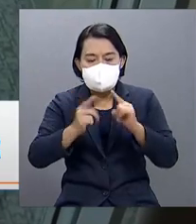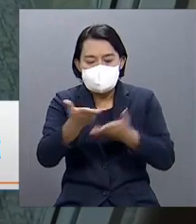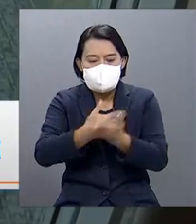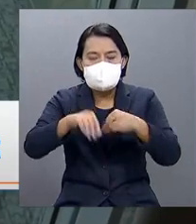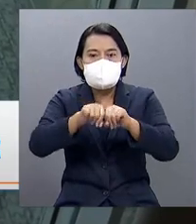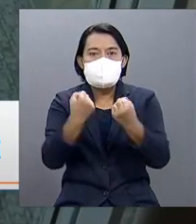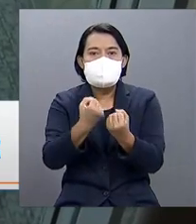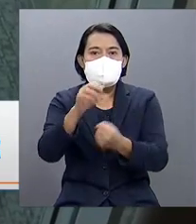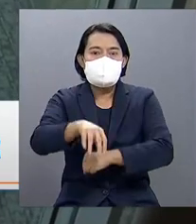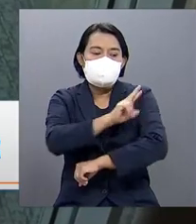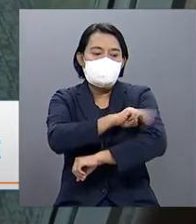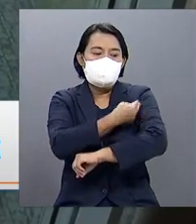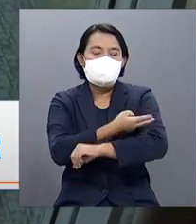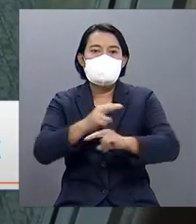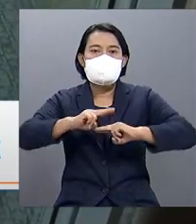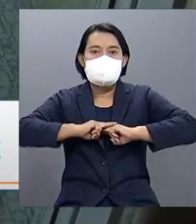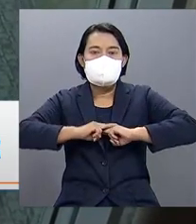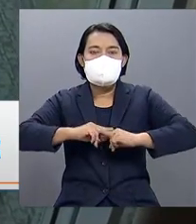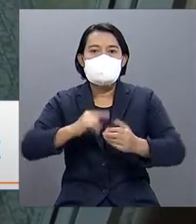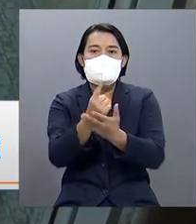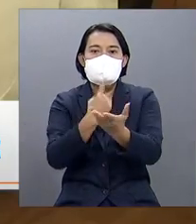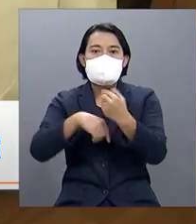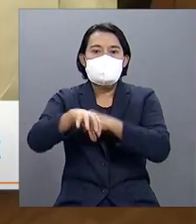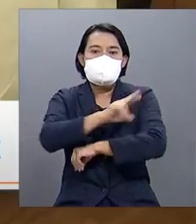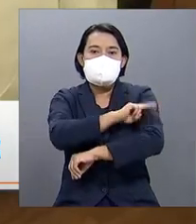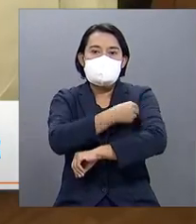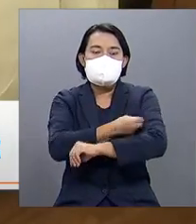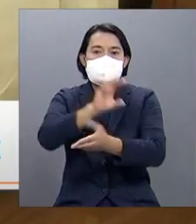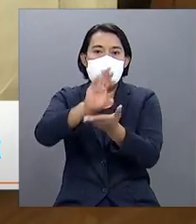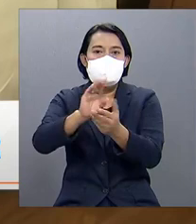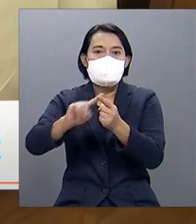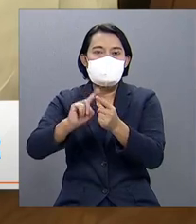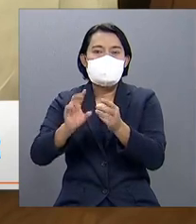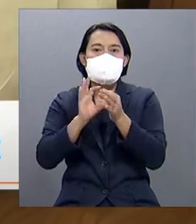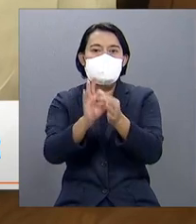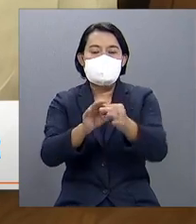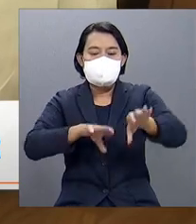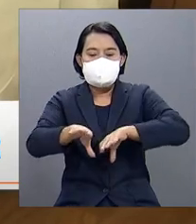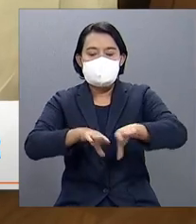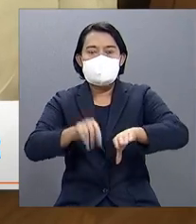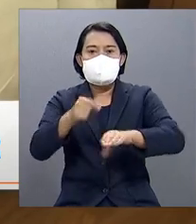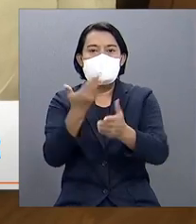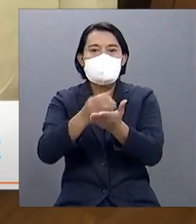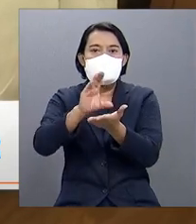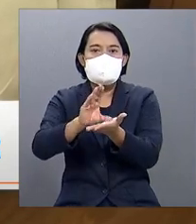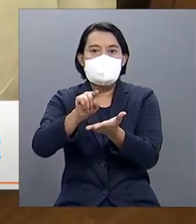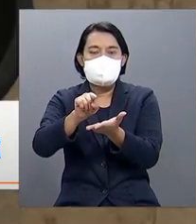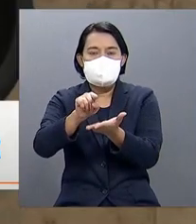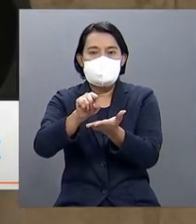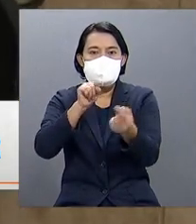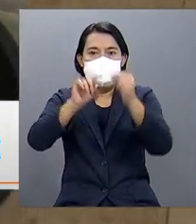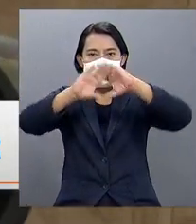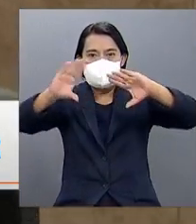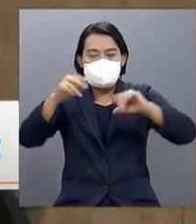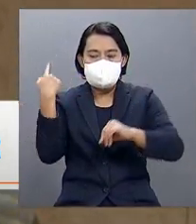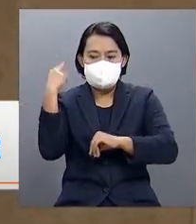นตัวแทนโรงพยาบาลเอกชนแล้วก็กองทุนที่เกี่ยวข้องในการบริหารจัดการงบประมาณภาครัฐให้เกิดประโยชน์สูงสุดต่อประชาชนนะครับถ้า